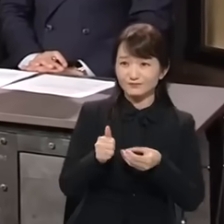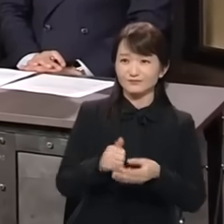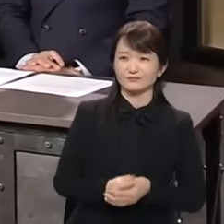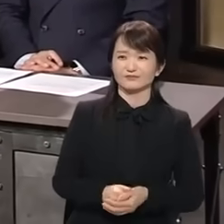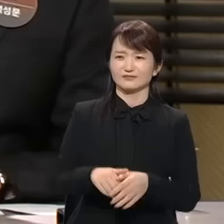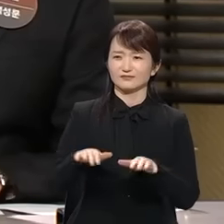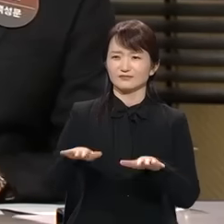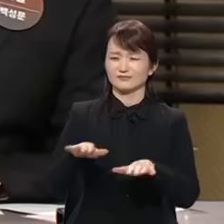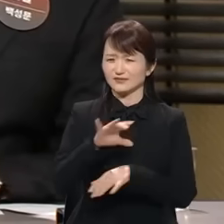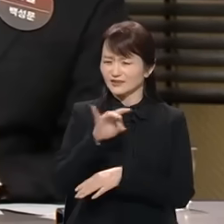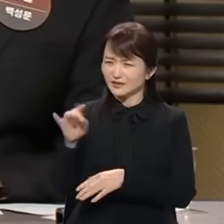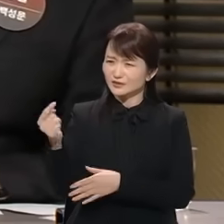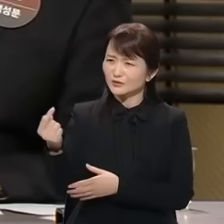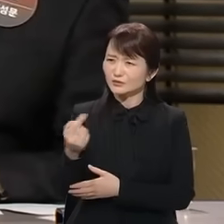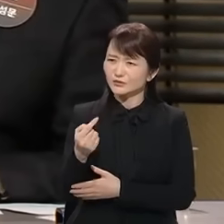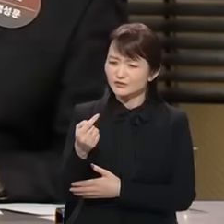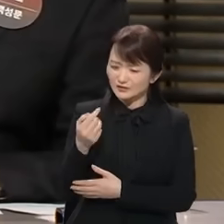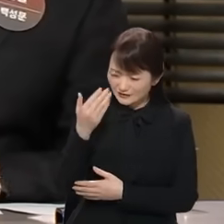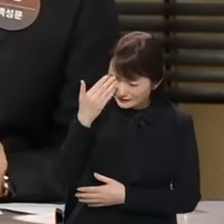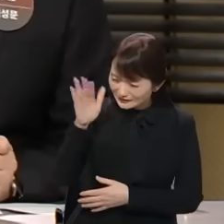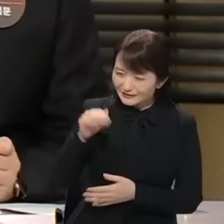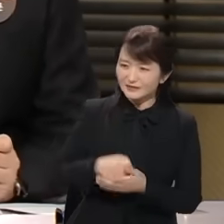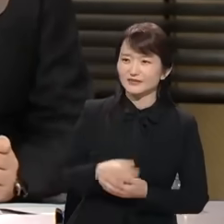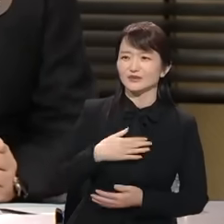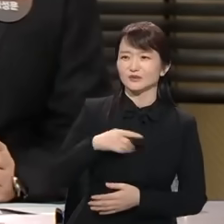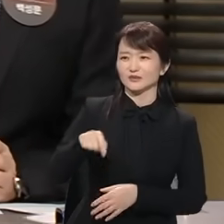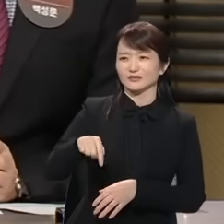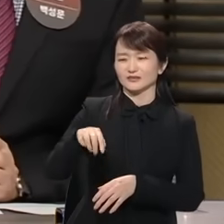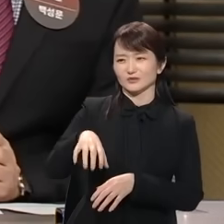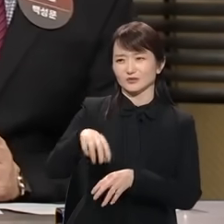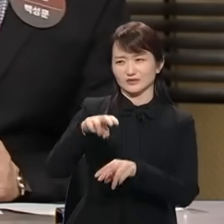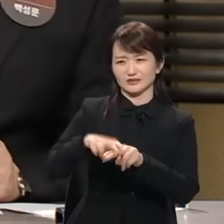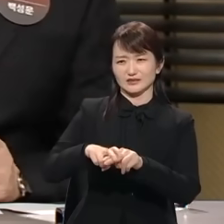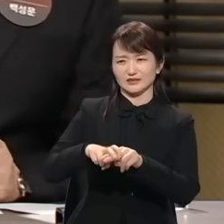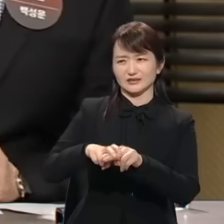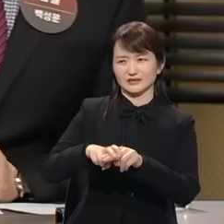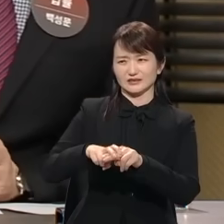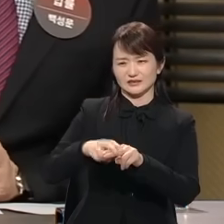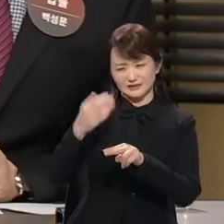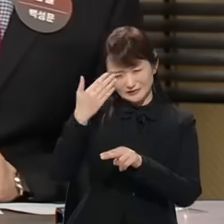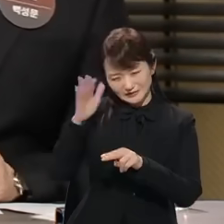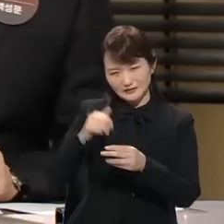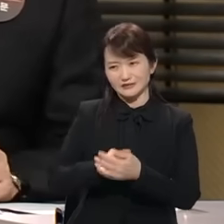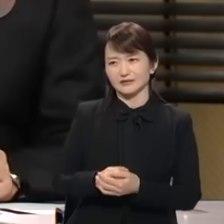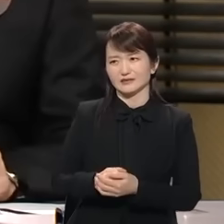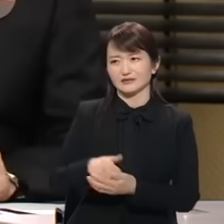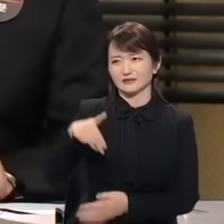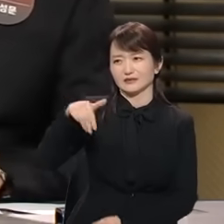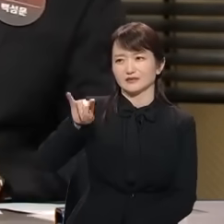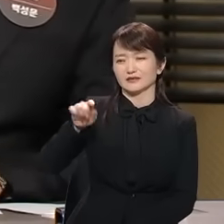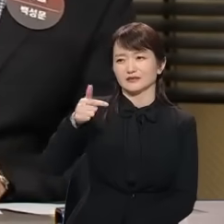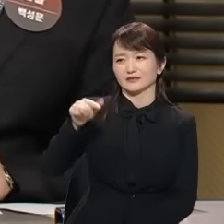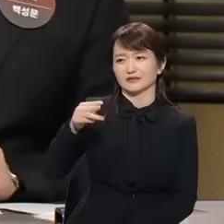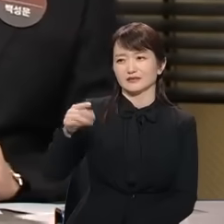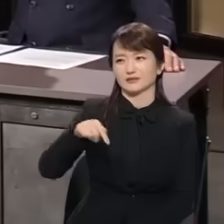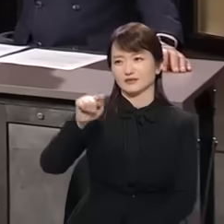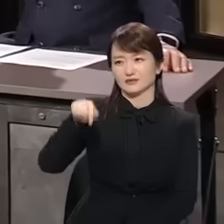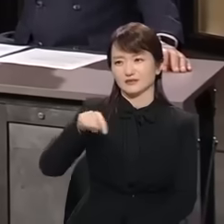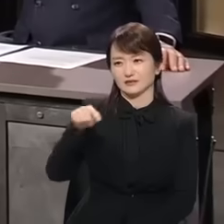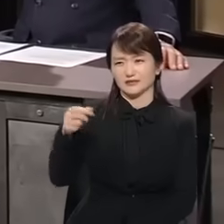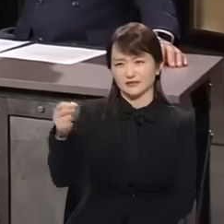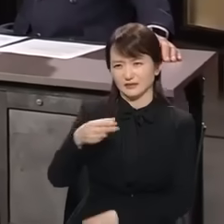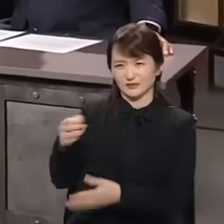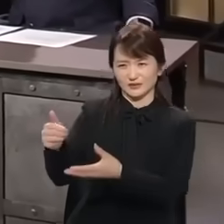낯설어 저도 가끔 여기 자리가 낯설어요 아 남 같아 채널에는 자주 나올 수 있던데 아주 아 아니 뭐 그 다 그런 거예요